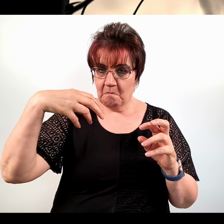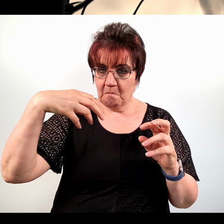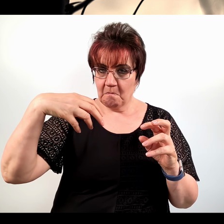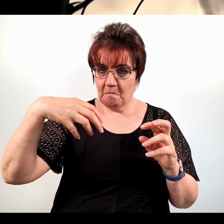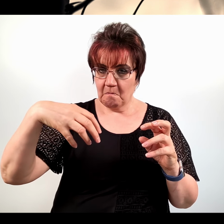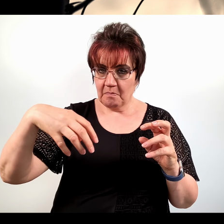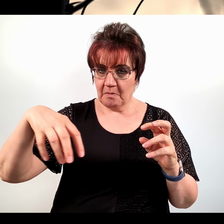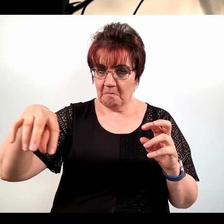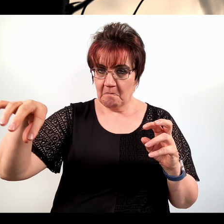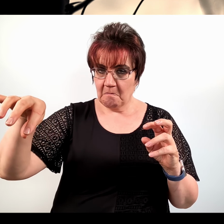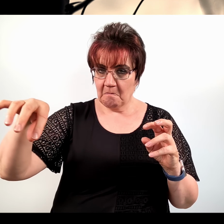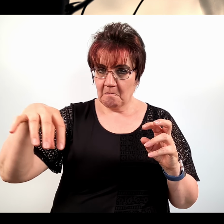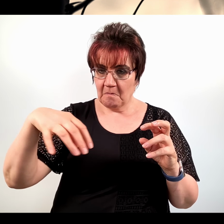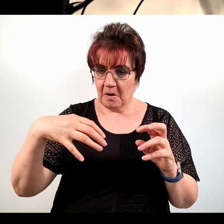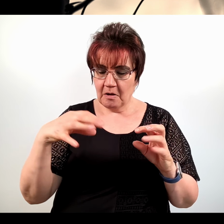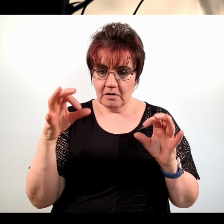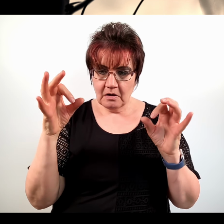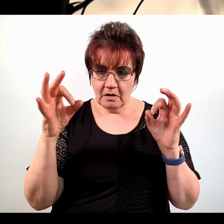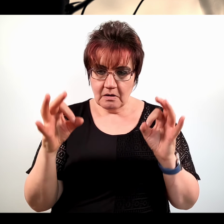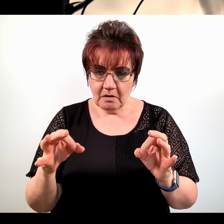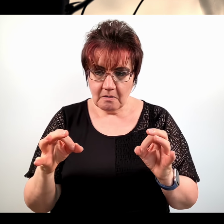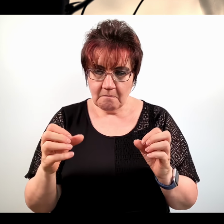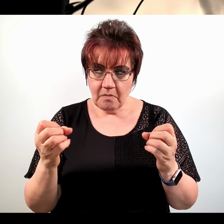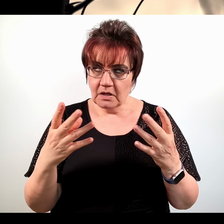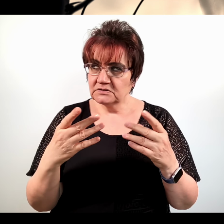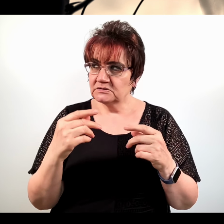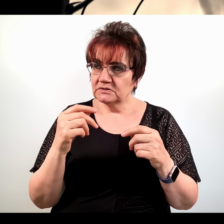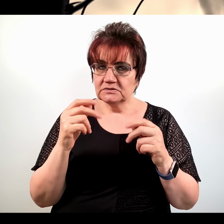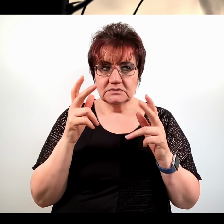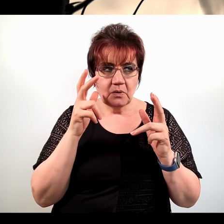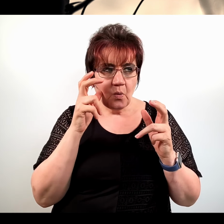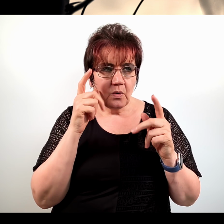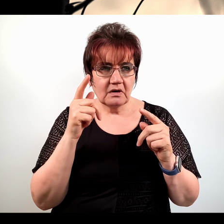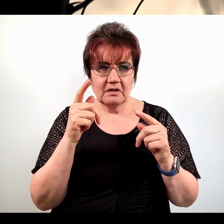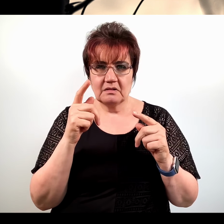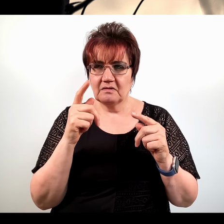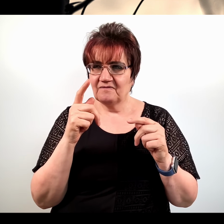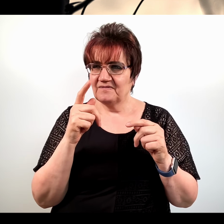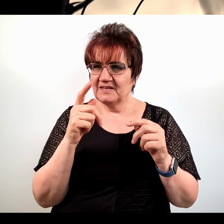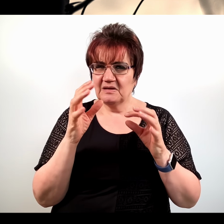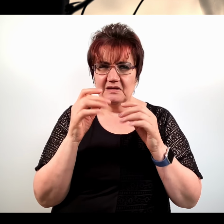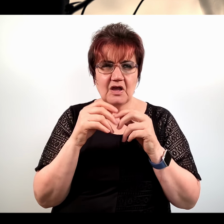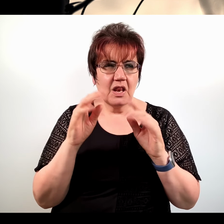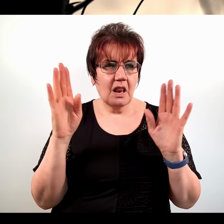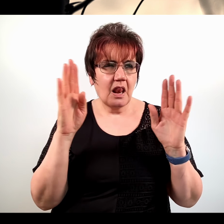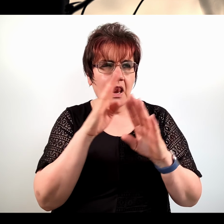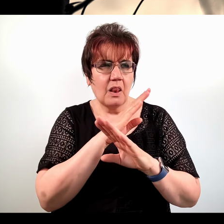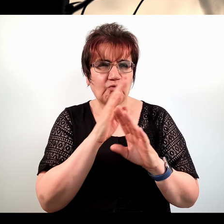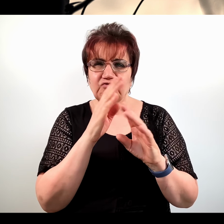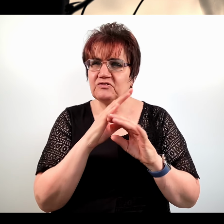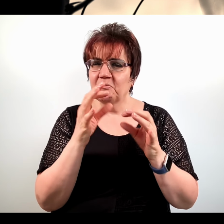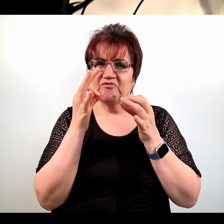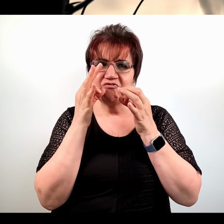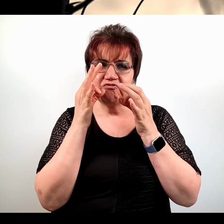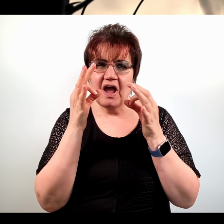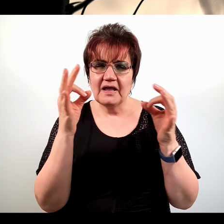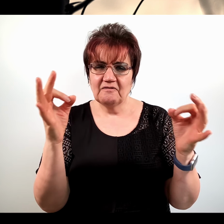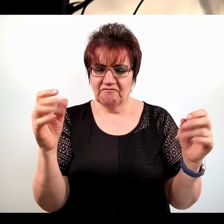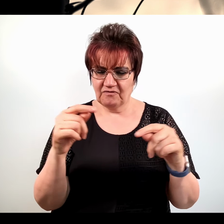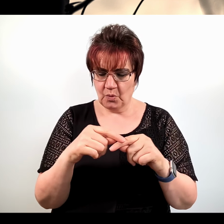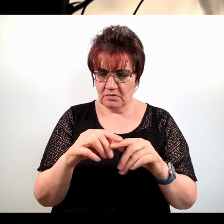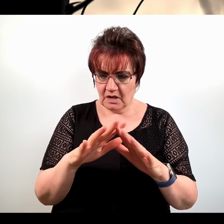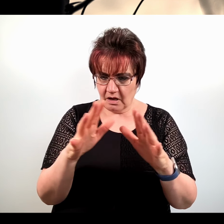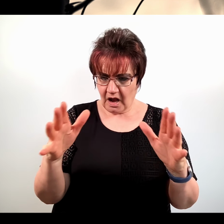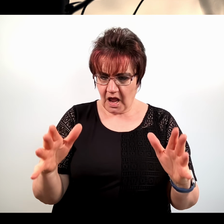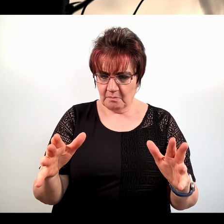Da plötzlich hörten sie ein gruseliges Pfeifen in der Luft und eine Wolke umhüllte